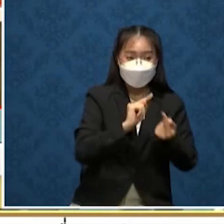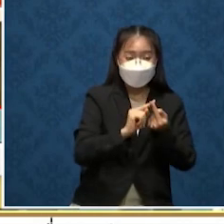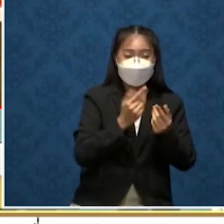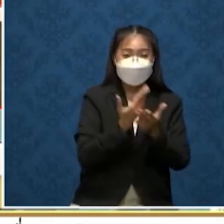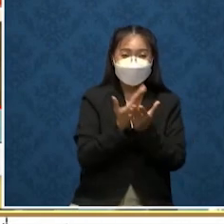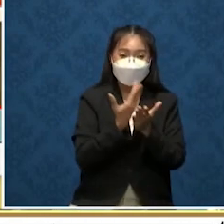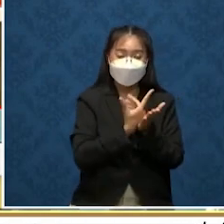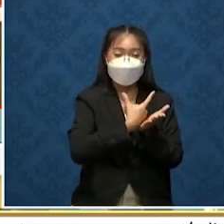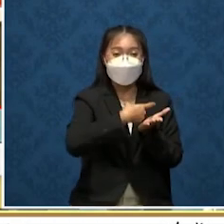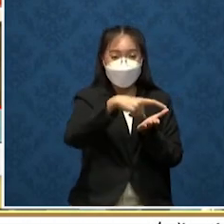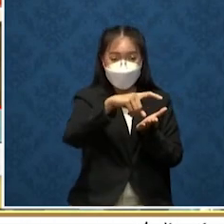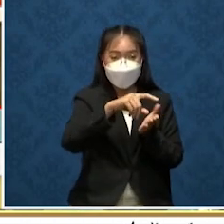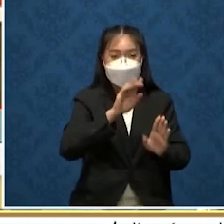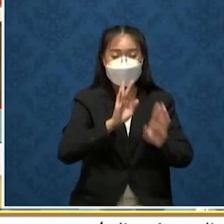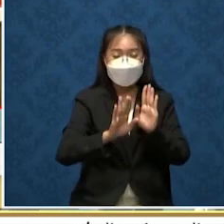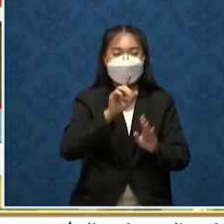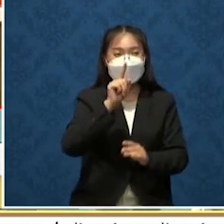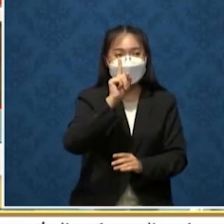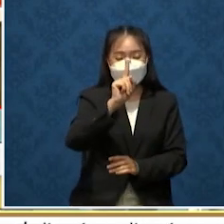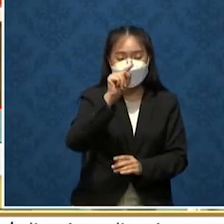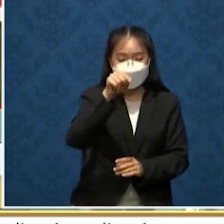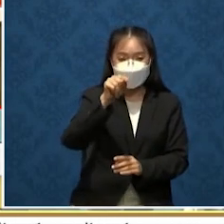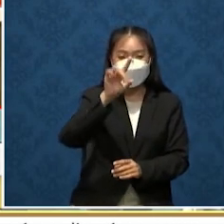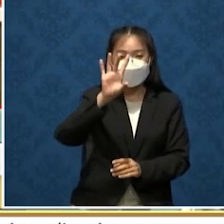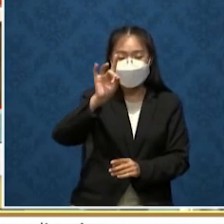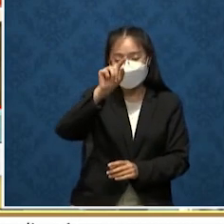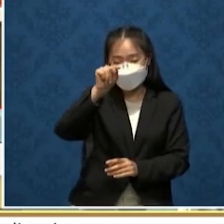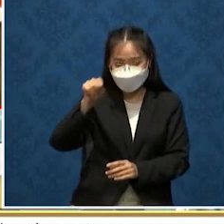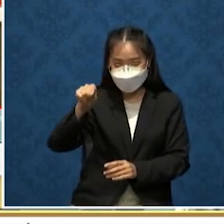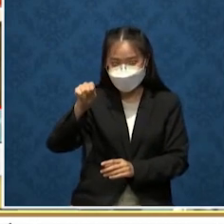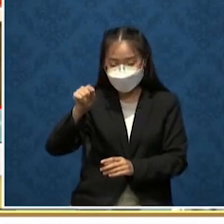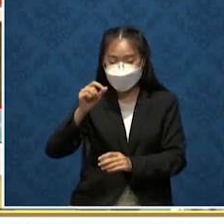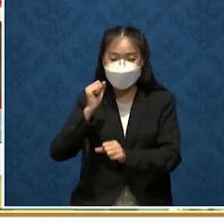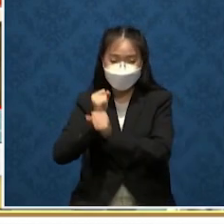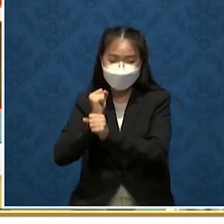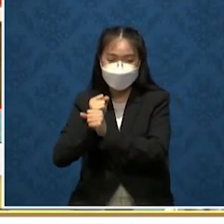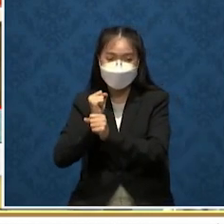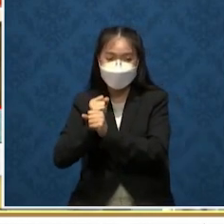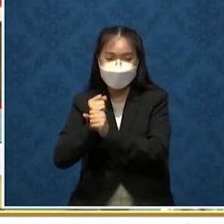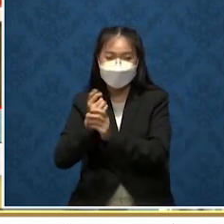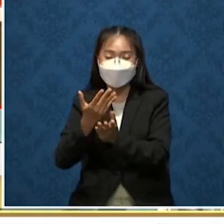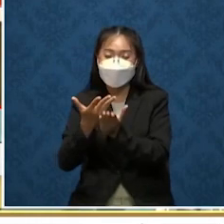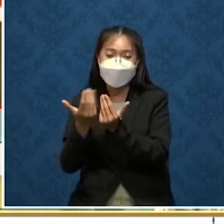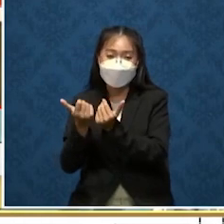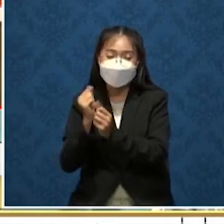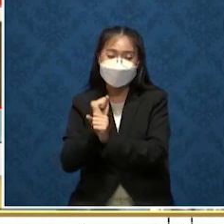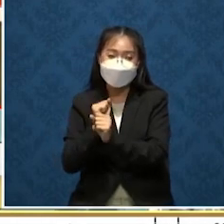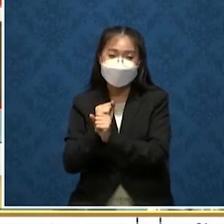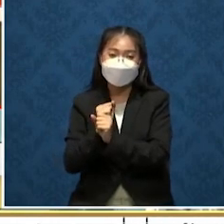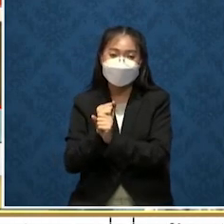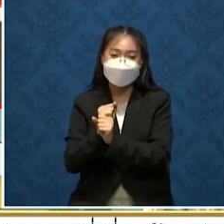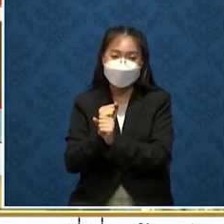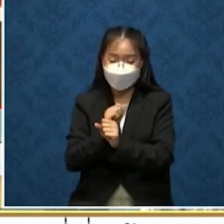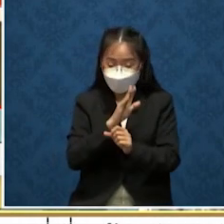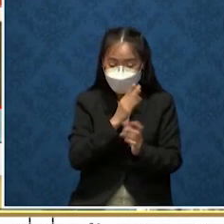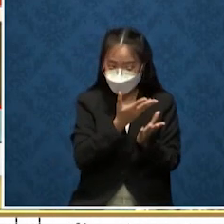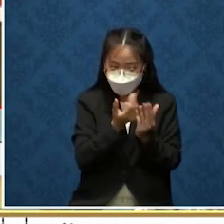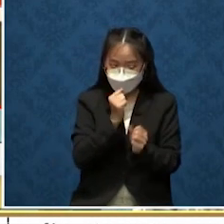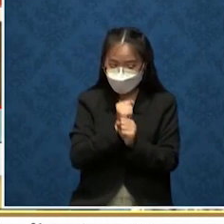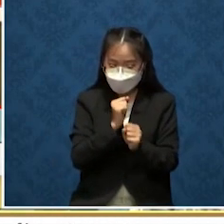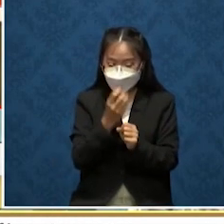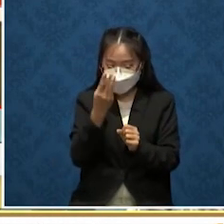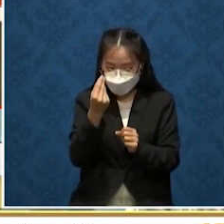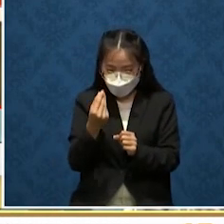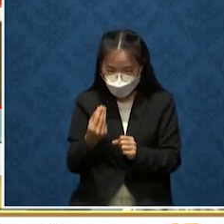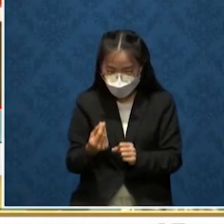อยู่ราวๆประมาณ 1.8%ของวงเงินของงานที่รับขึ้นอยู่กับว่าจำนวนงานที่รับมากน้อยแค่ไหน